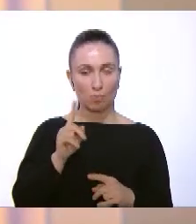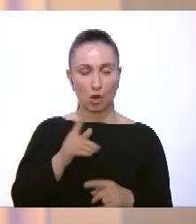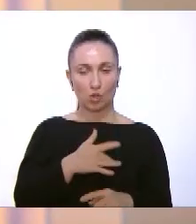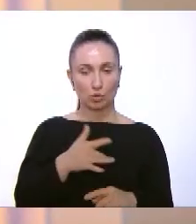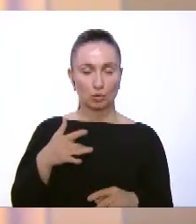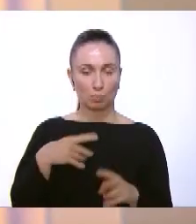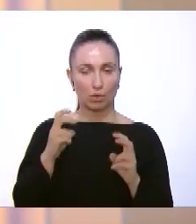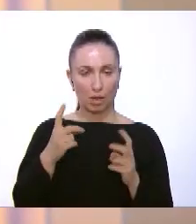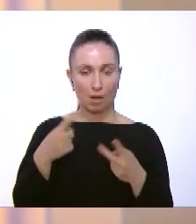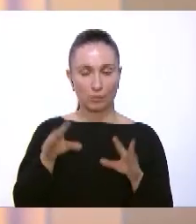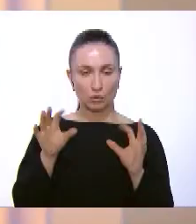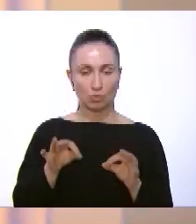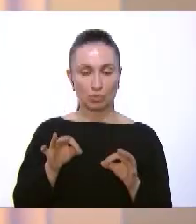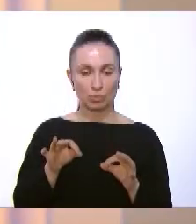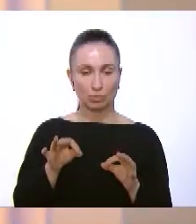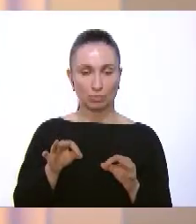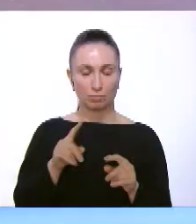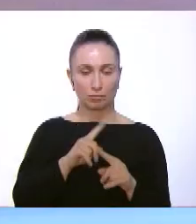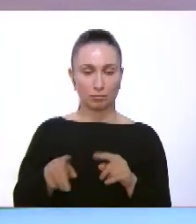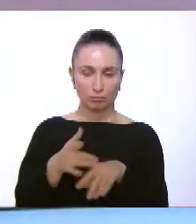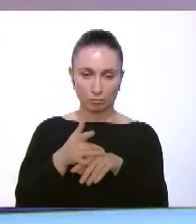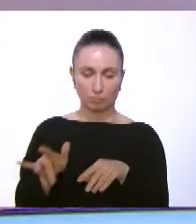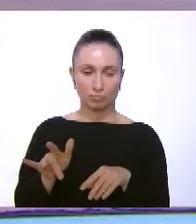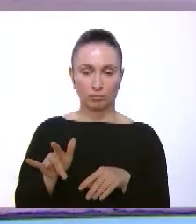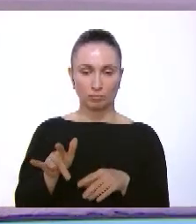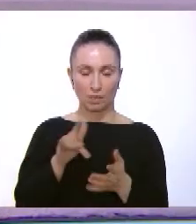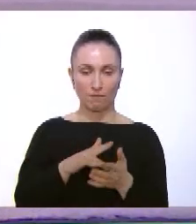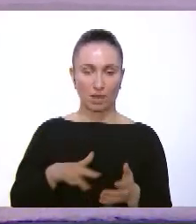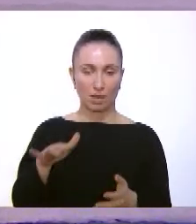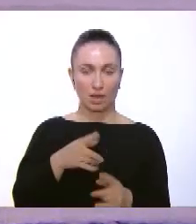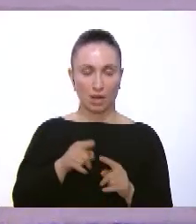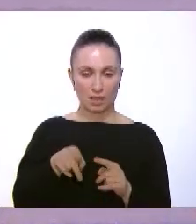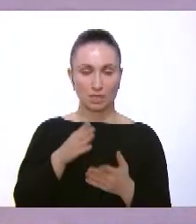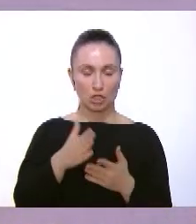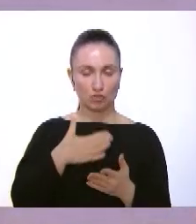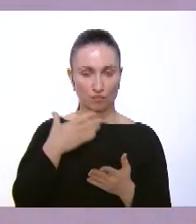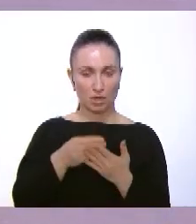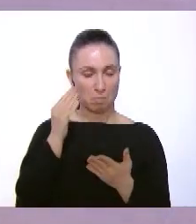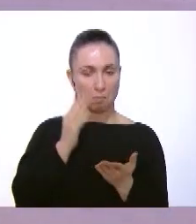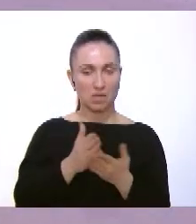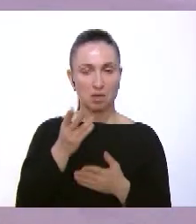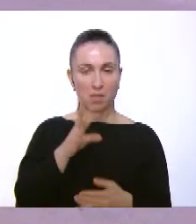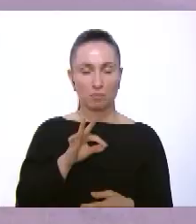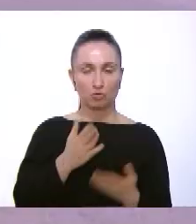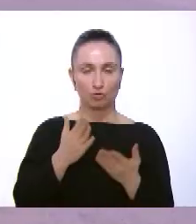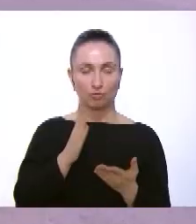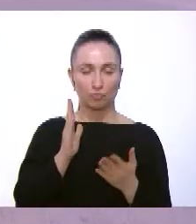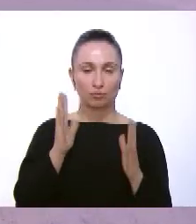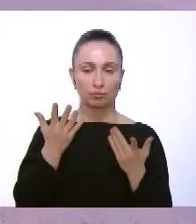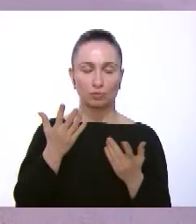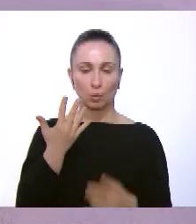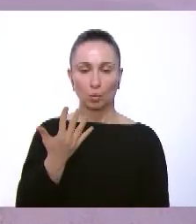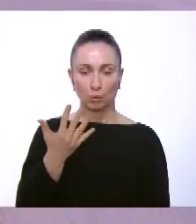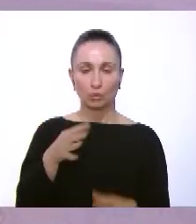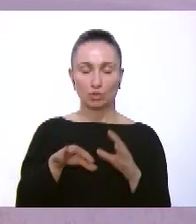ტუბერკულოზი აბსოლუტურად აღმოიფხვრას ქვეყანაში, რა თქმა უნდა, ეს არის ჩვენი მიზანი, მაგრამ თუ ჩვენ გვექნება 5 შემთხვევა